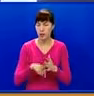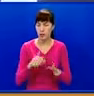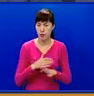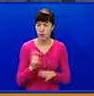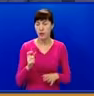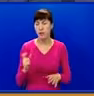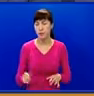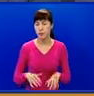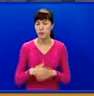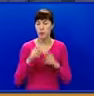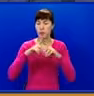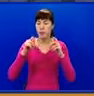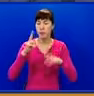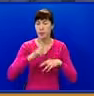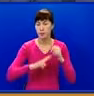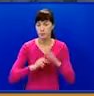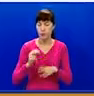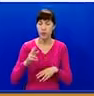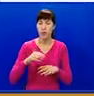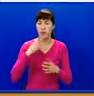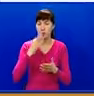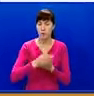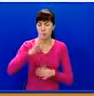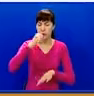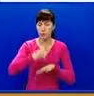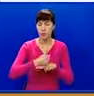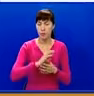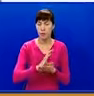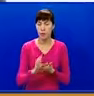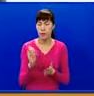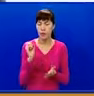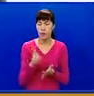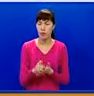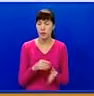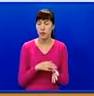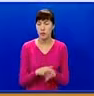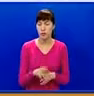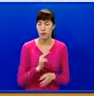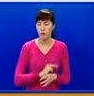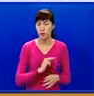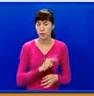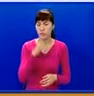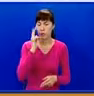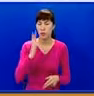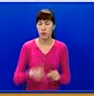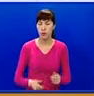де жаңа ғимараттар салынуда. Құрылысқа жауаптылар елбасы жолдауында екшелген міндеттерді жүзеге асырып, жұмысты мерзімді аяқтау